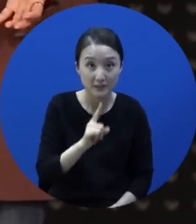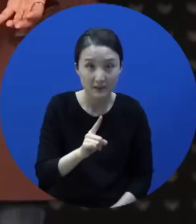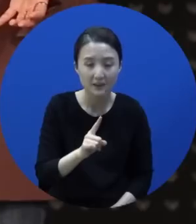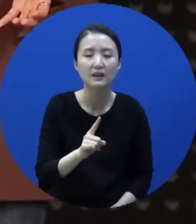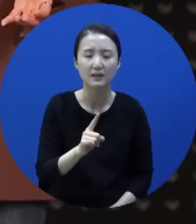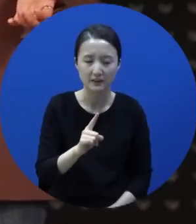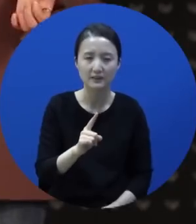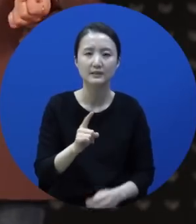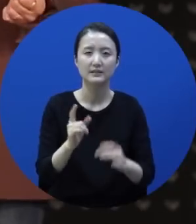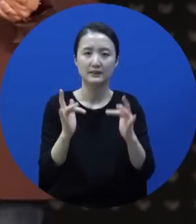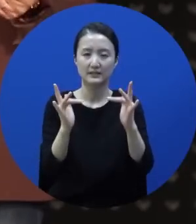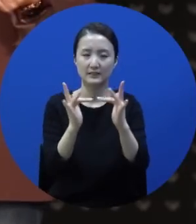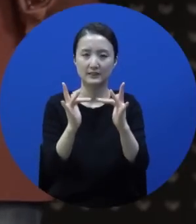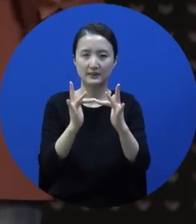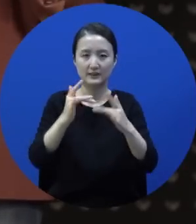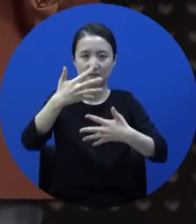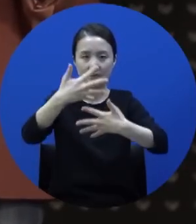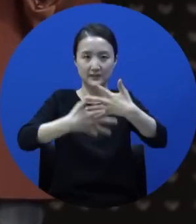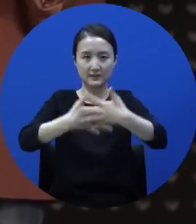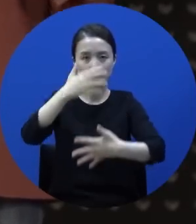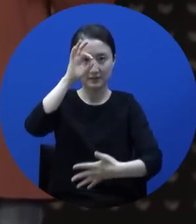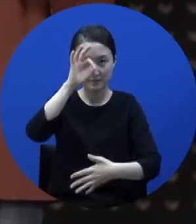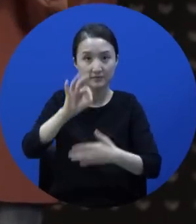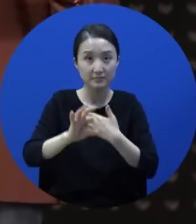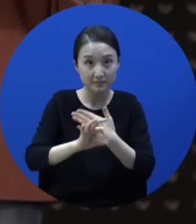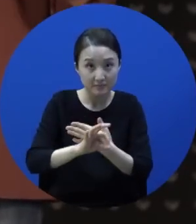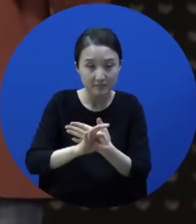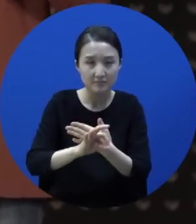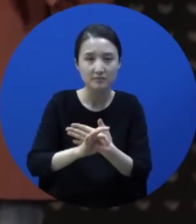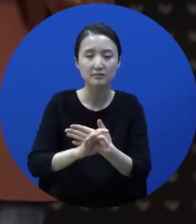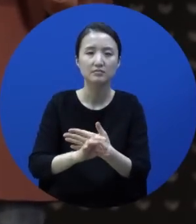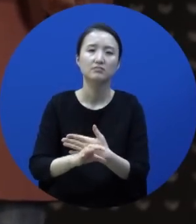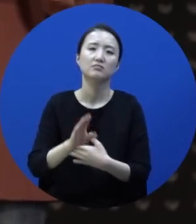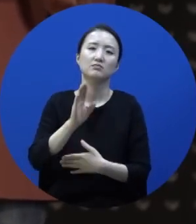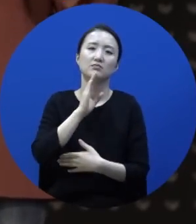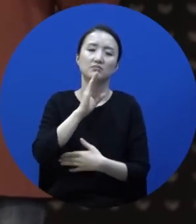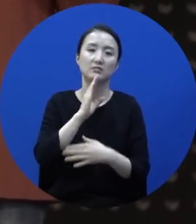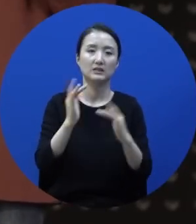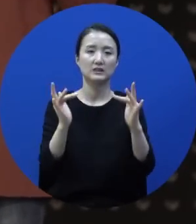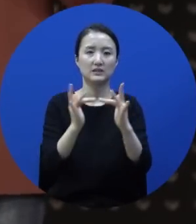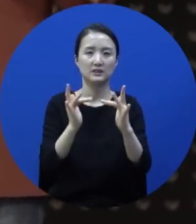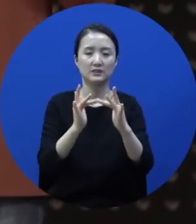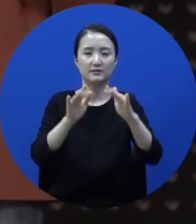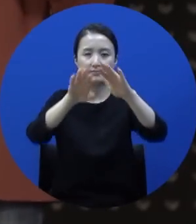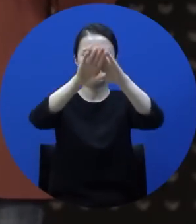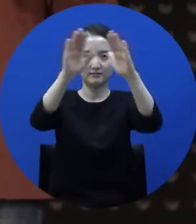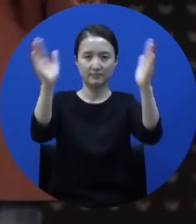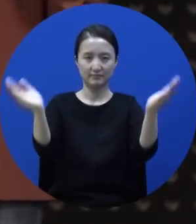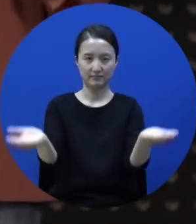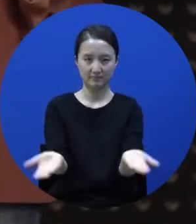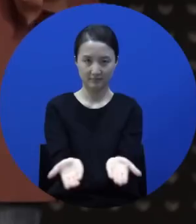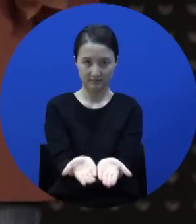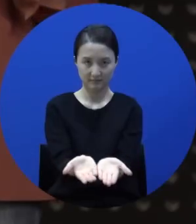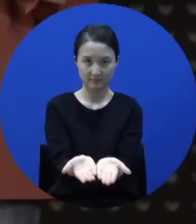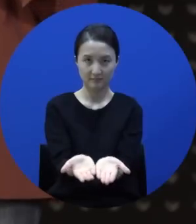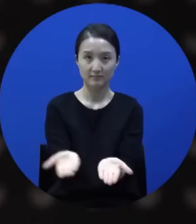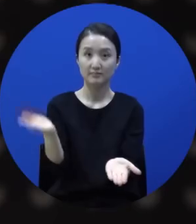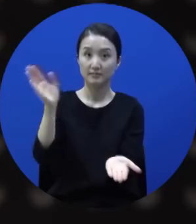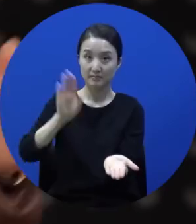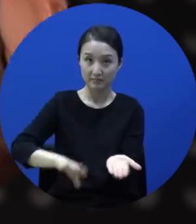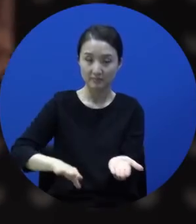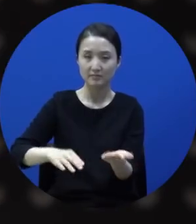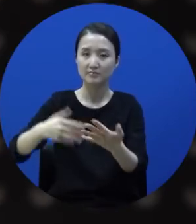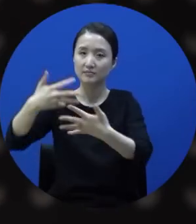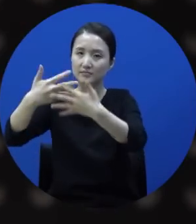위해서 움직이잖아요. 그런데 그 큰 그림 안에 각각의 채널이나 컨텐츠가 따로 다른 것들을 올린다고 하더라도